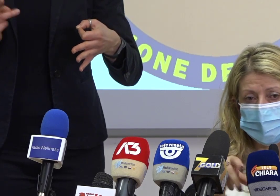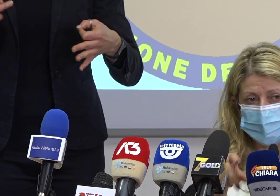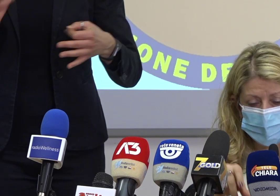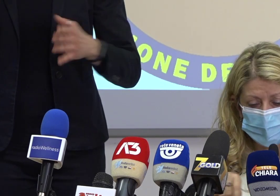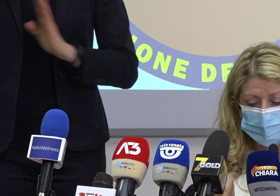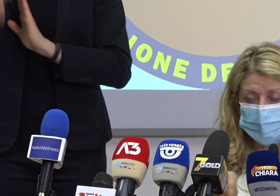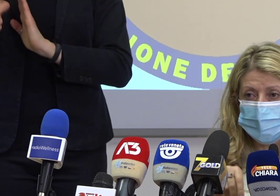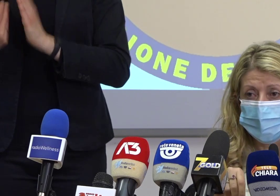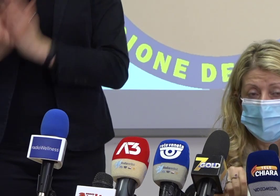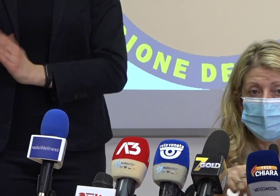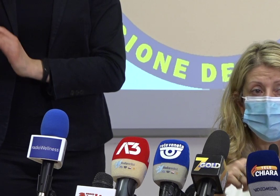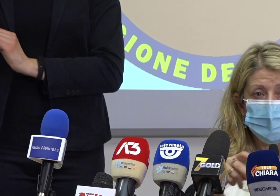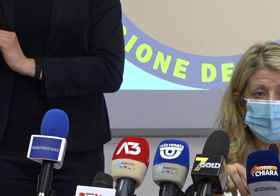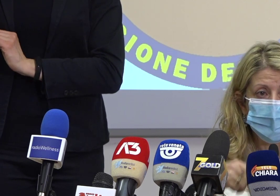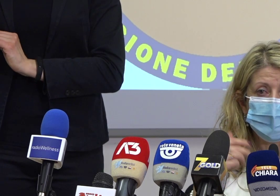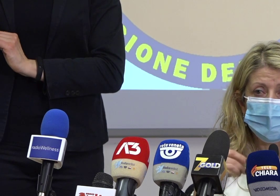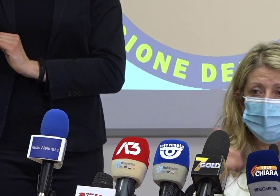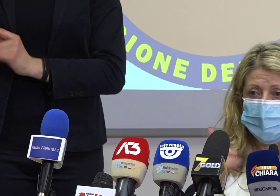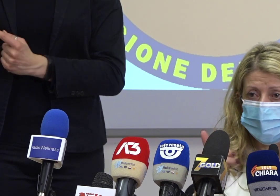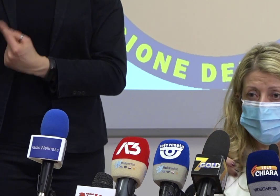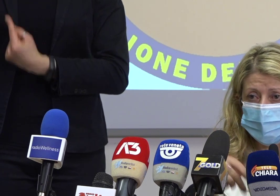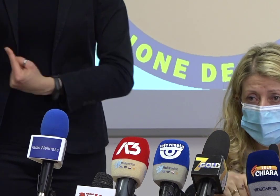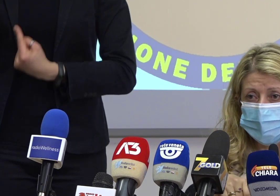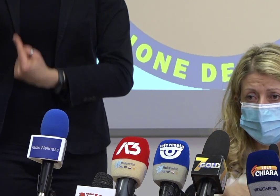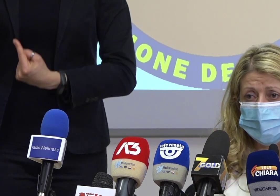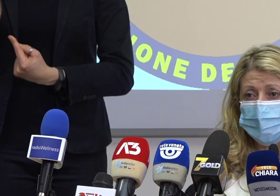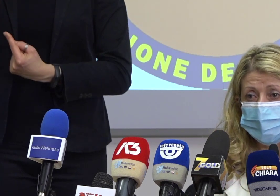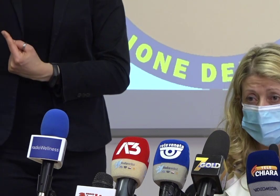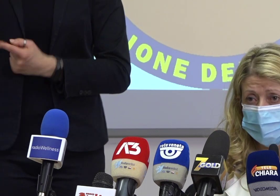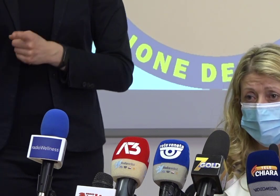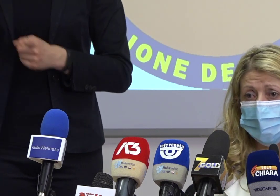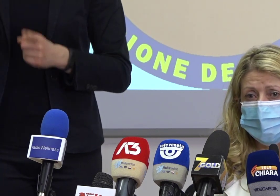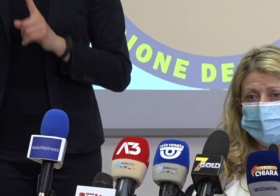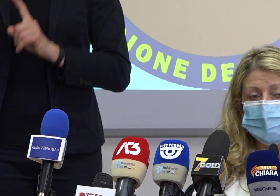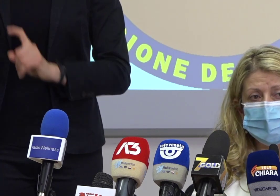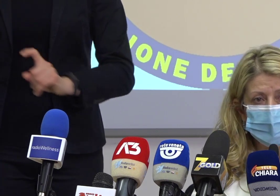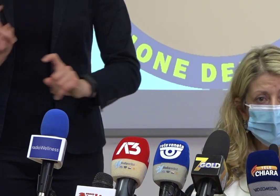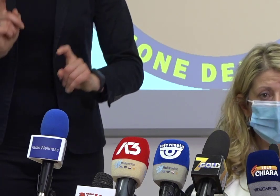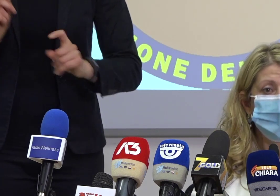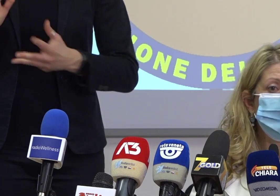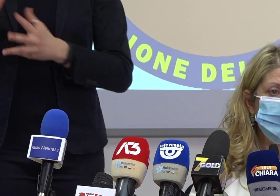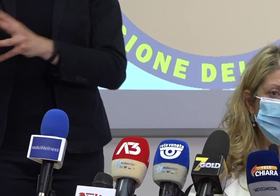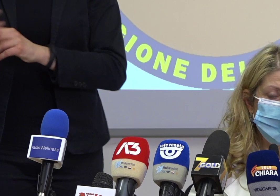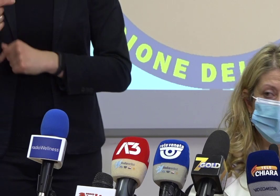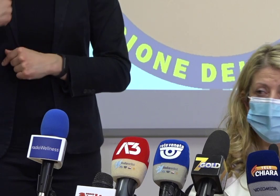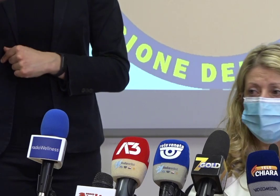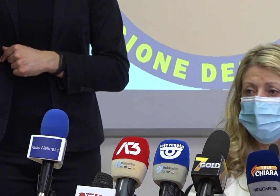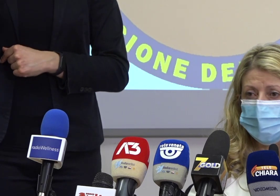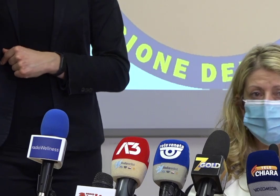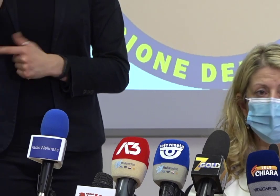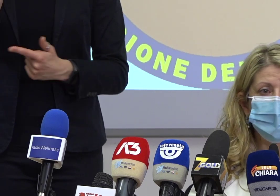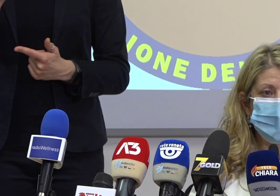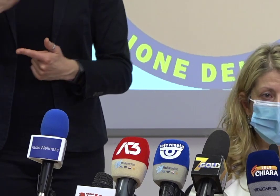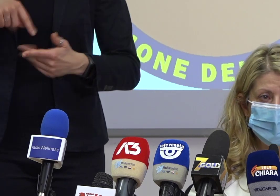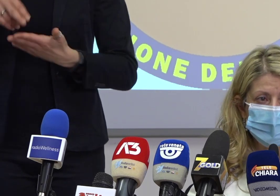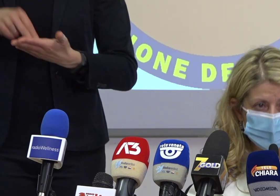più pericolose, informazioni utili per la prevenzione e la terapia. Studi, sperimentazioni, speranze che cambiano